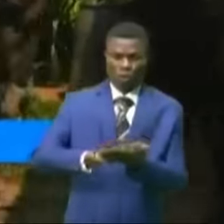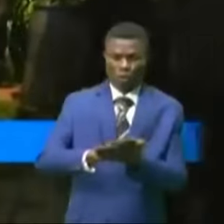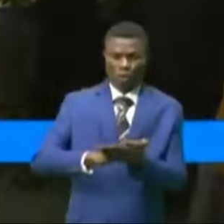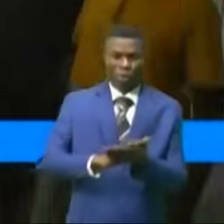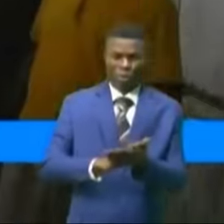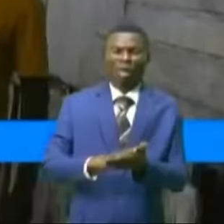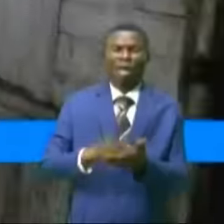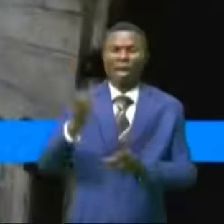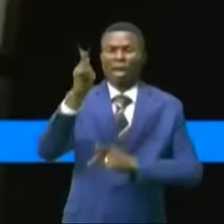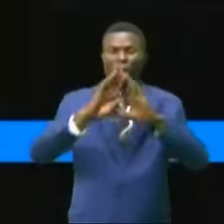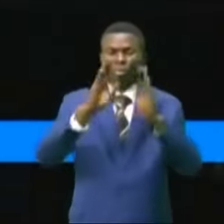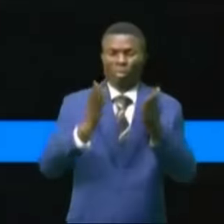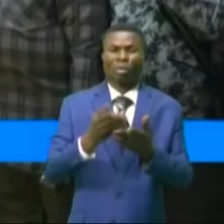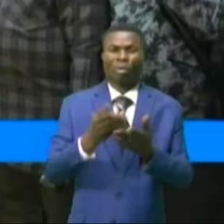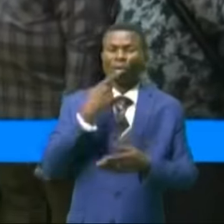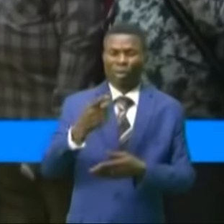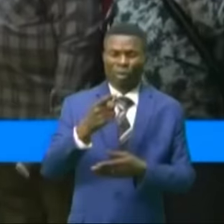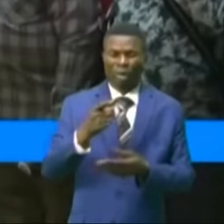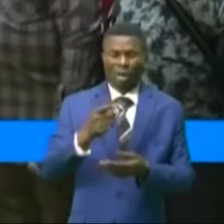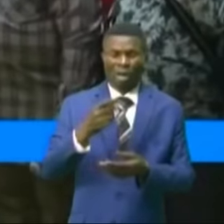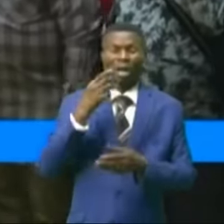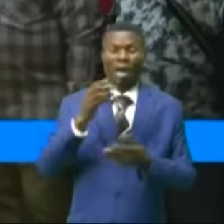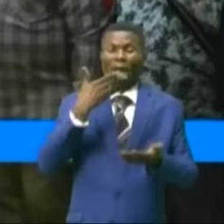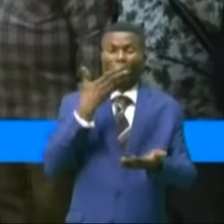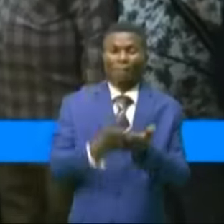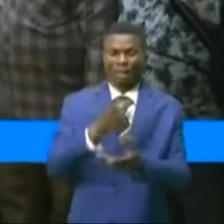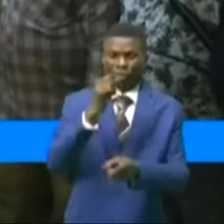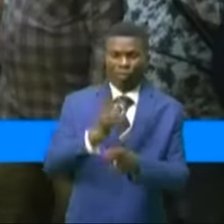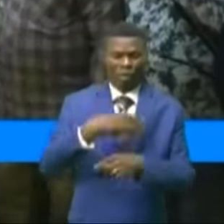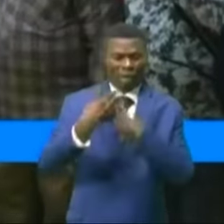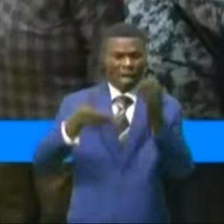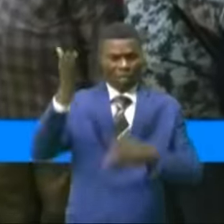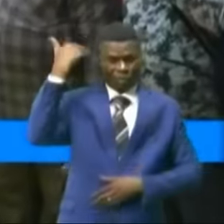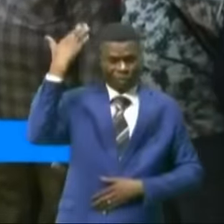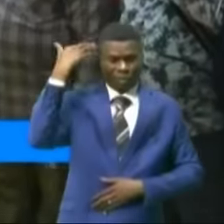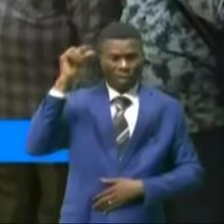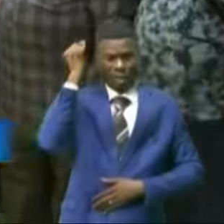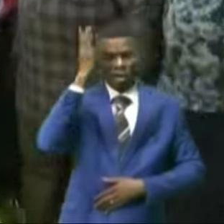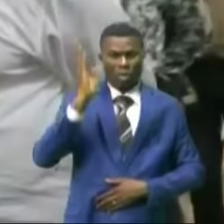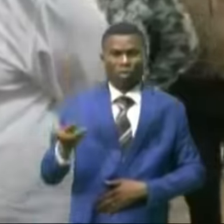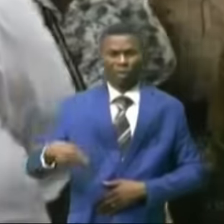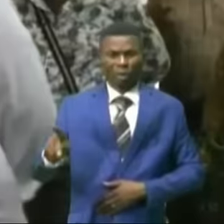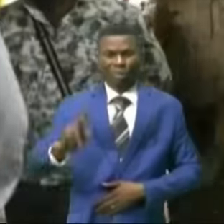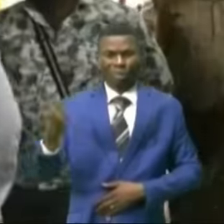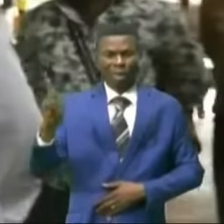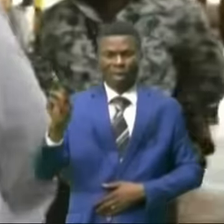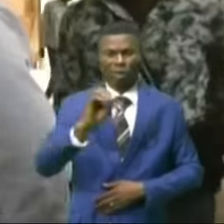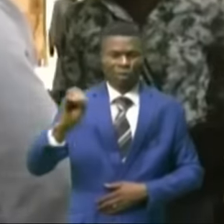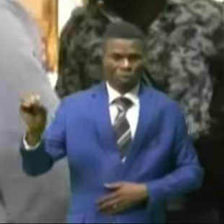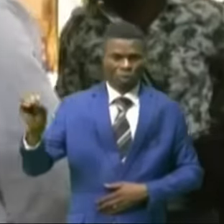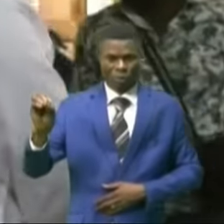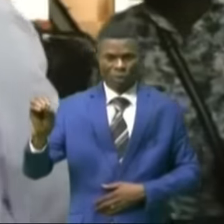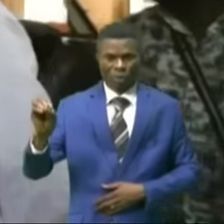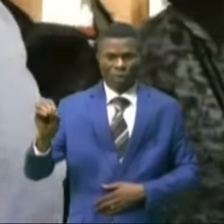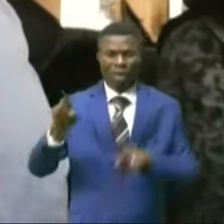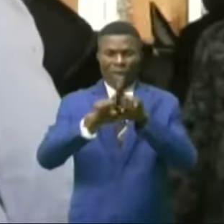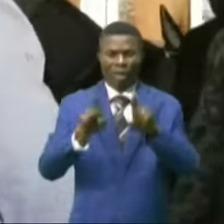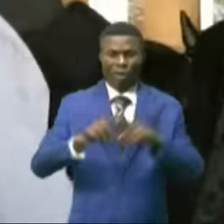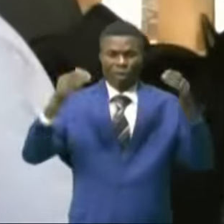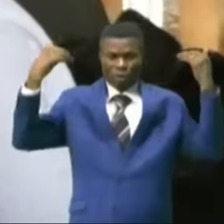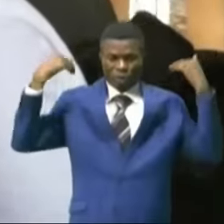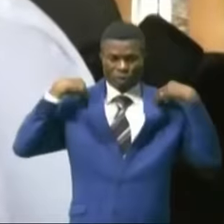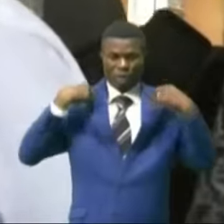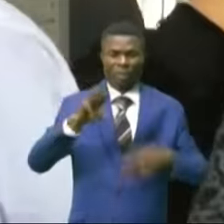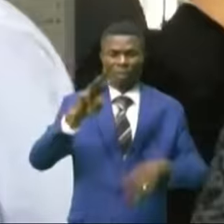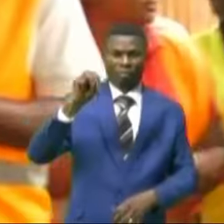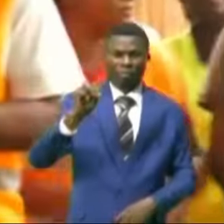Jean-Charles Okoto ses œuvres à impact visible qu'il avait posées comme gouverneur de province du Kasaï oriental et comme numéro 1 de la minière